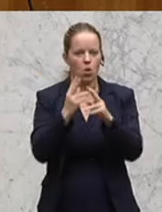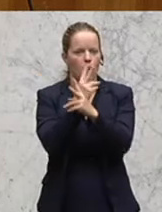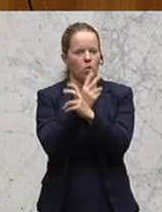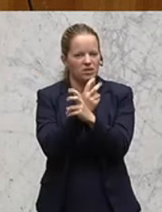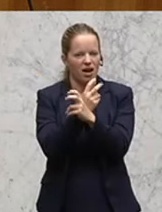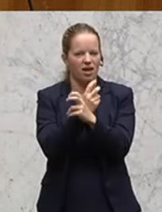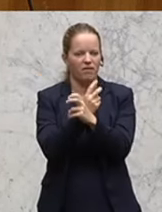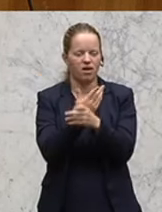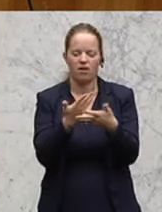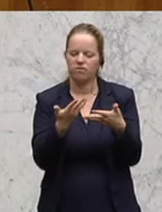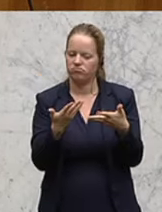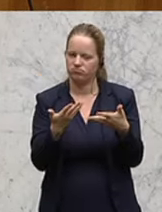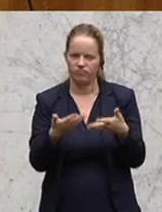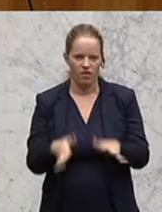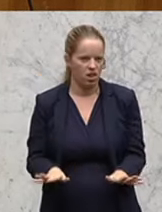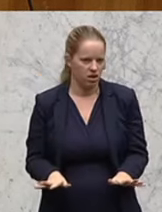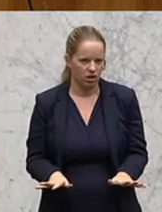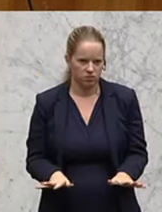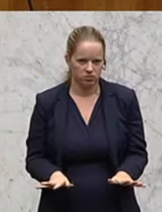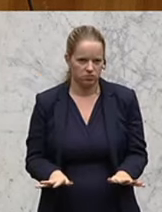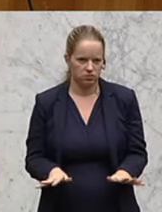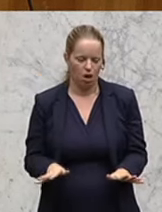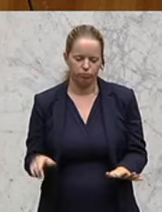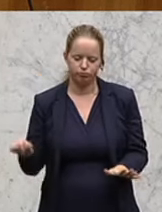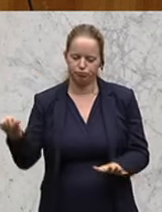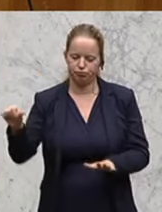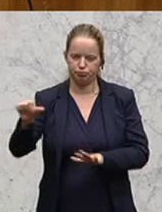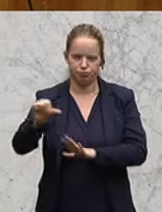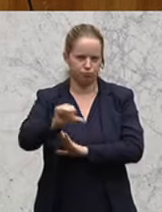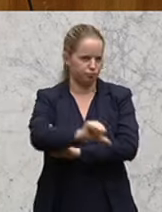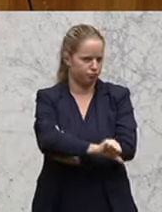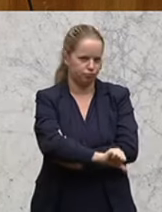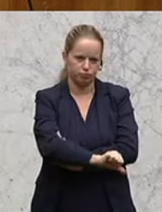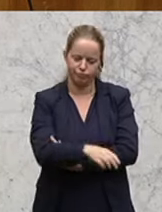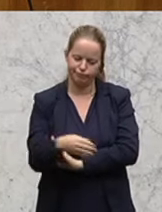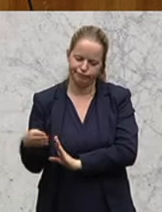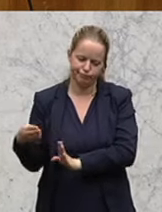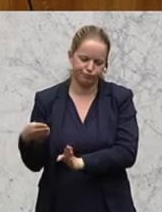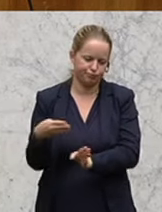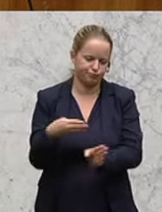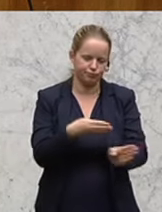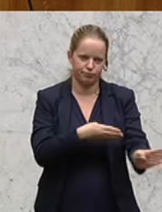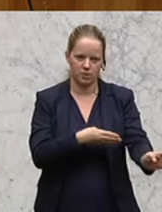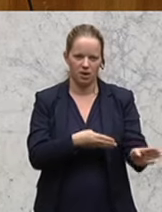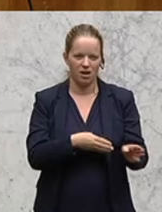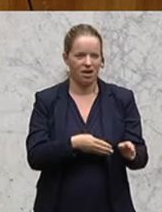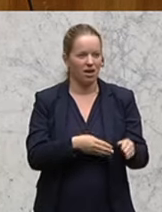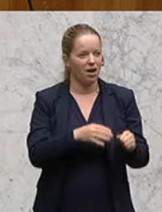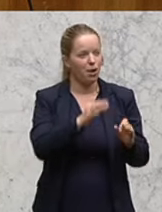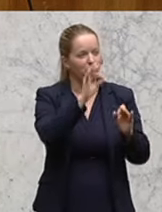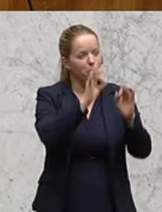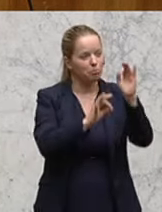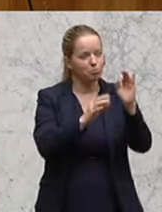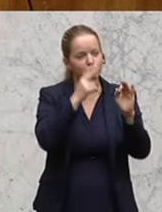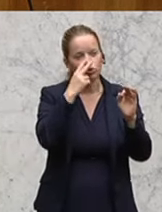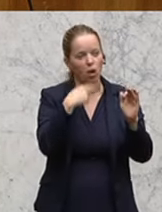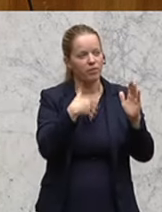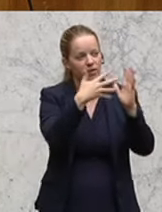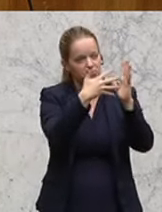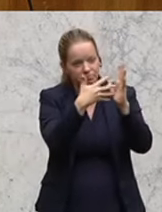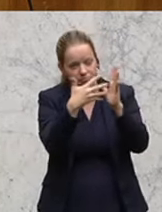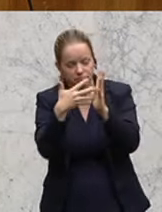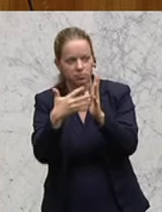Verliererstraße. Wir sind geradezu auf der Beschleunigungsspur auf der Verliererstraße. Wir sind im Abstieg in sämtlichen Rankings, wo